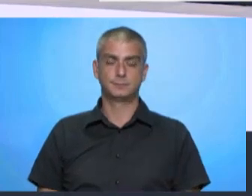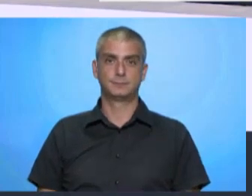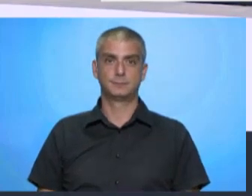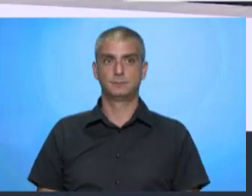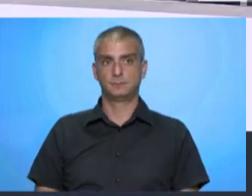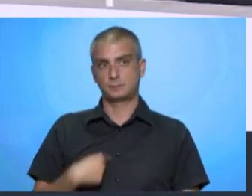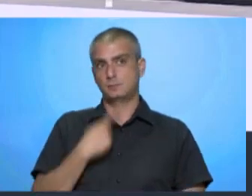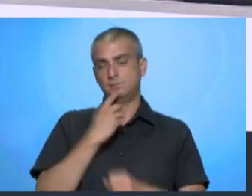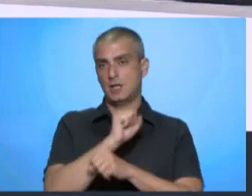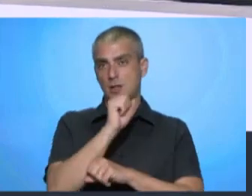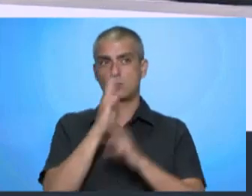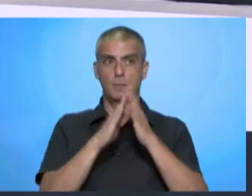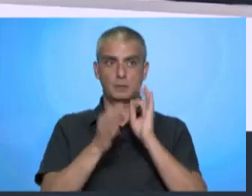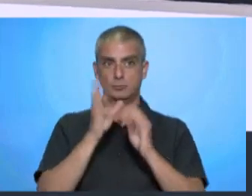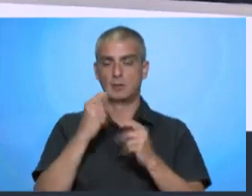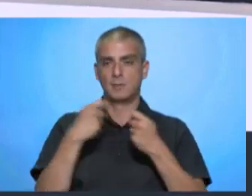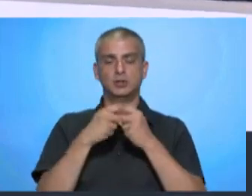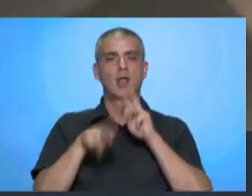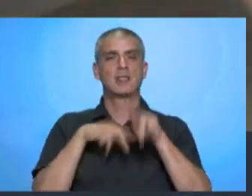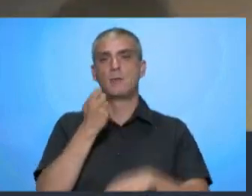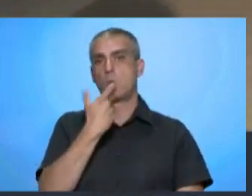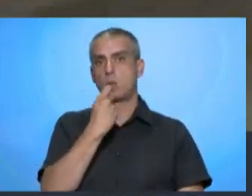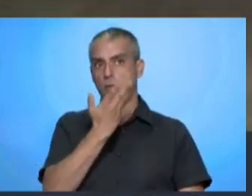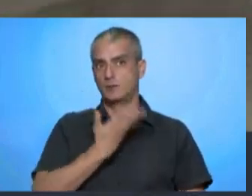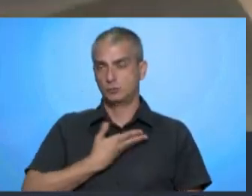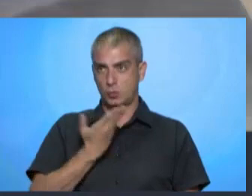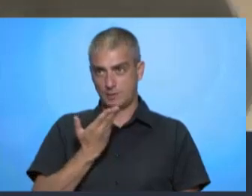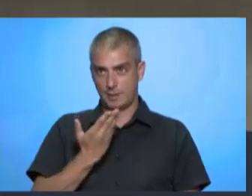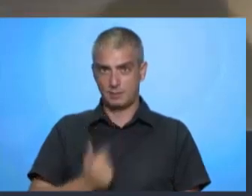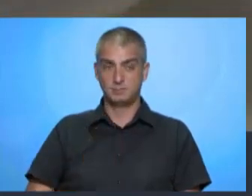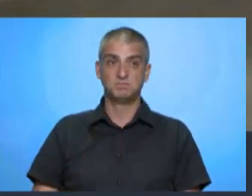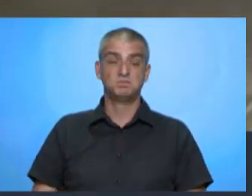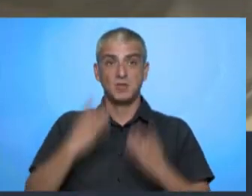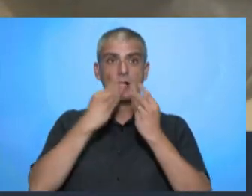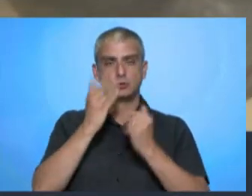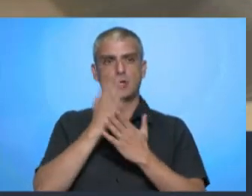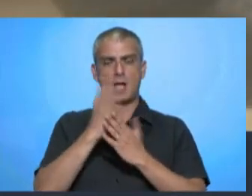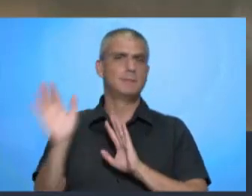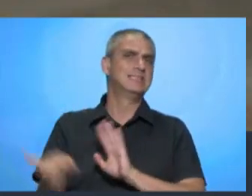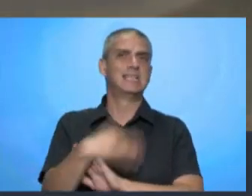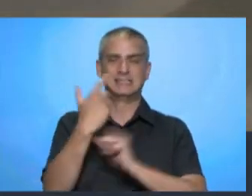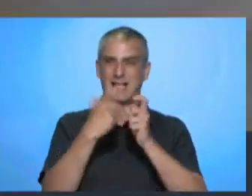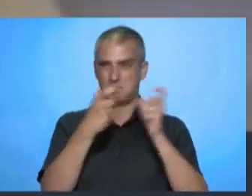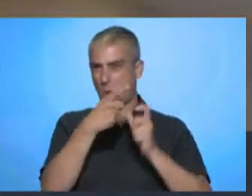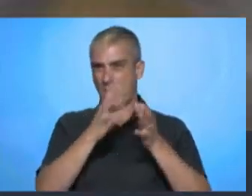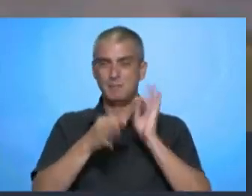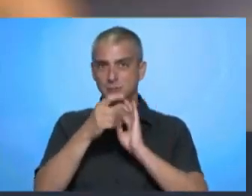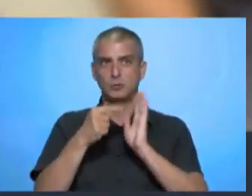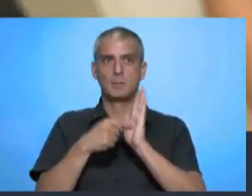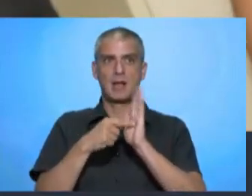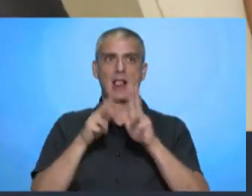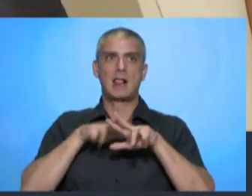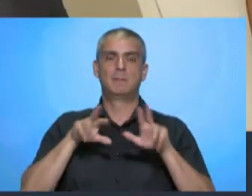וטענו מה שטענו בפני בית המשפט לגבי הטיפול התרופתי. החשוד אף הוצא מן האולם במהלך הדיון בשל